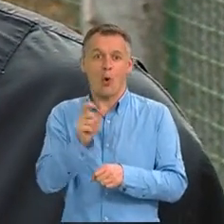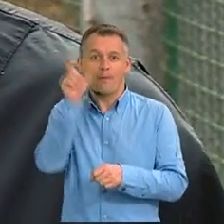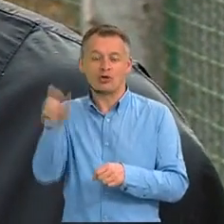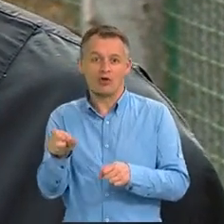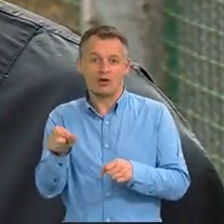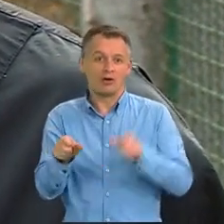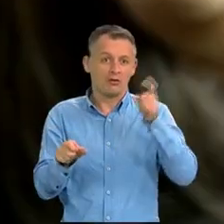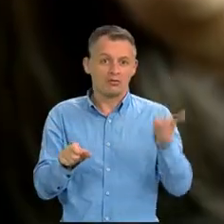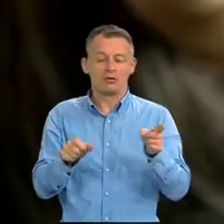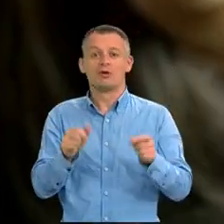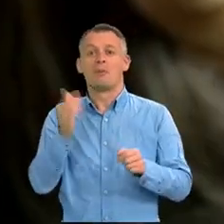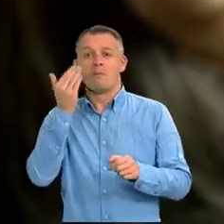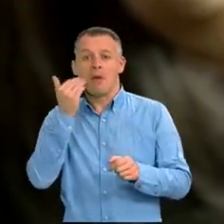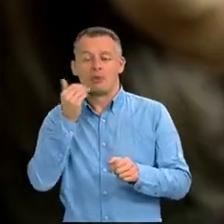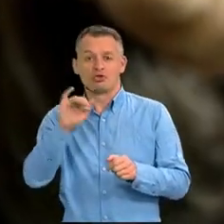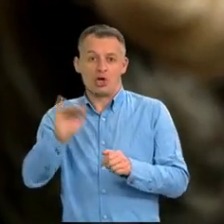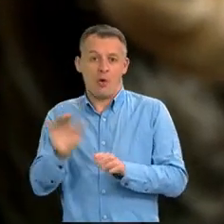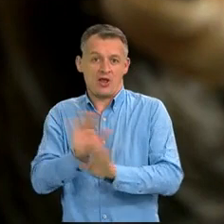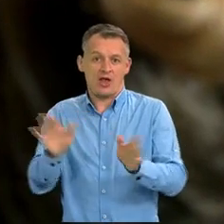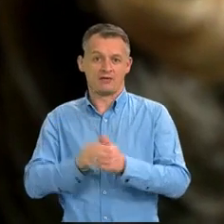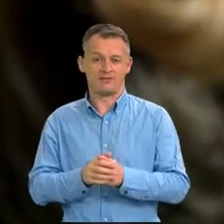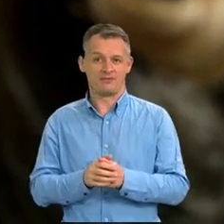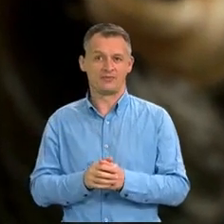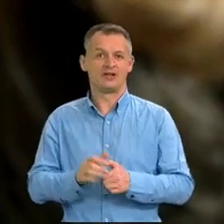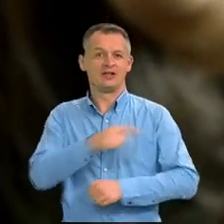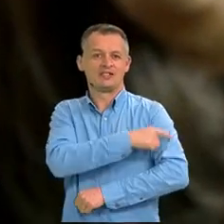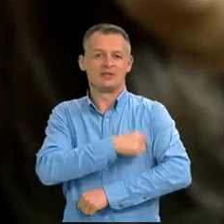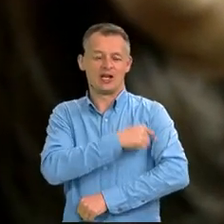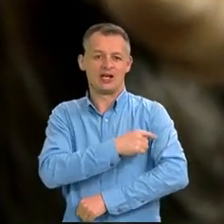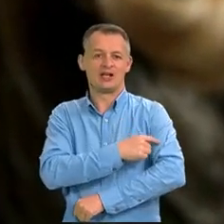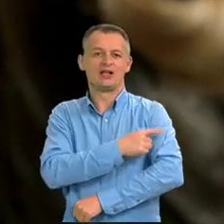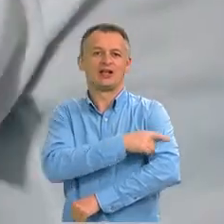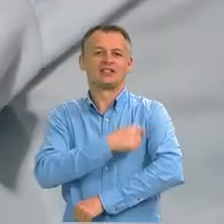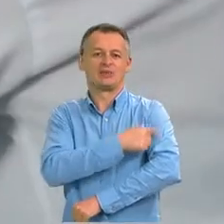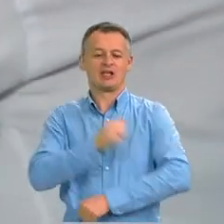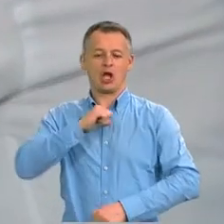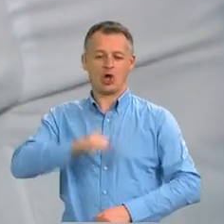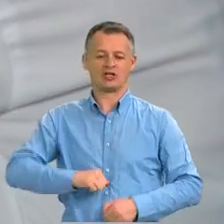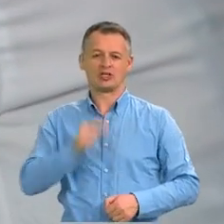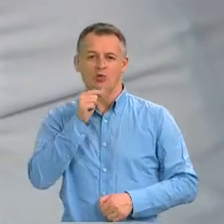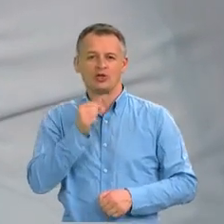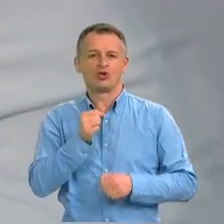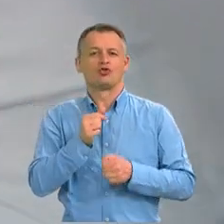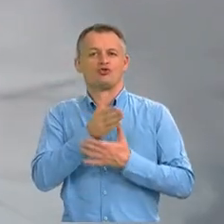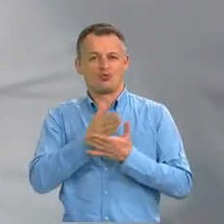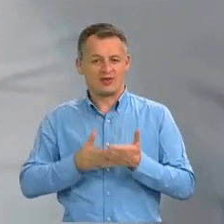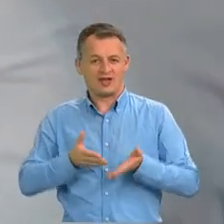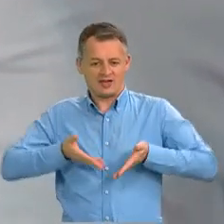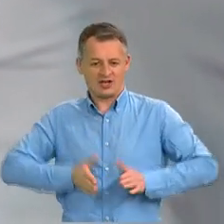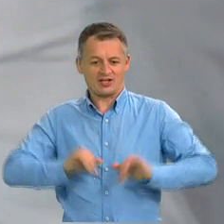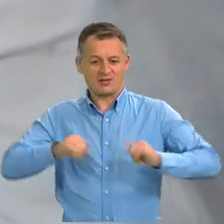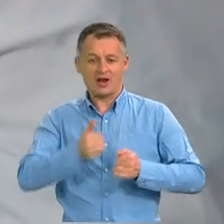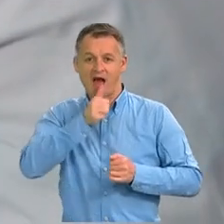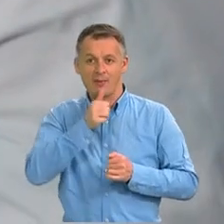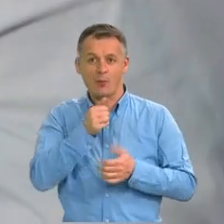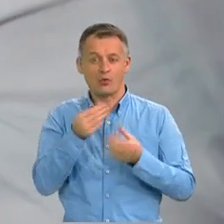mămică și de copil. La un spital privat din Constanța, unde aproape jumătate din nașteri se fac în apă, mulți tați iau parte la moment.